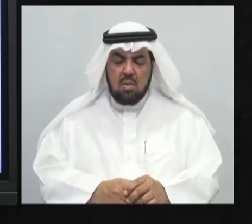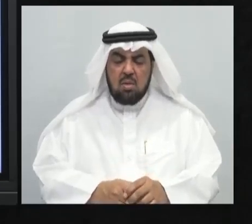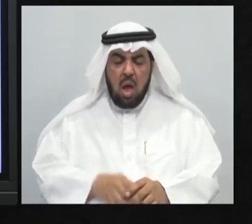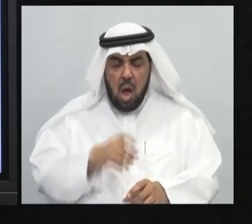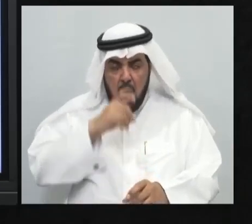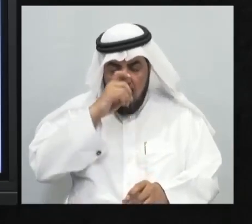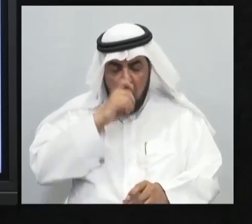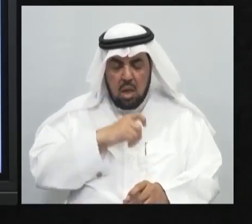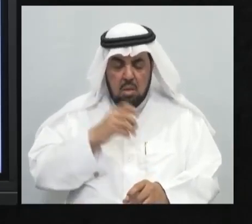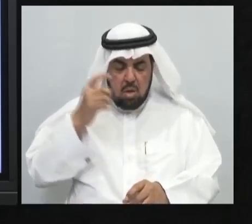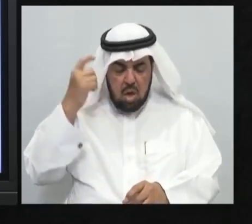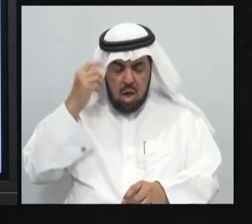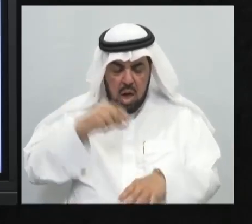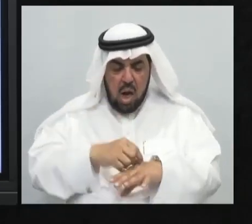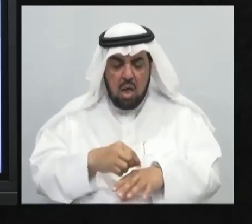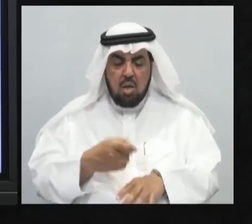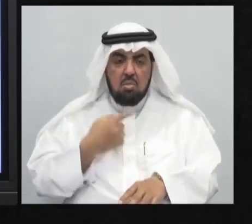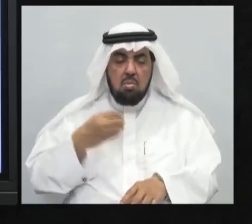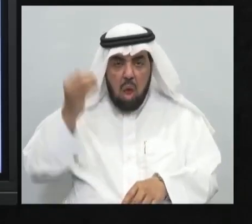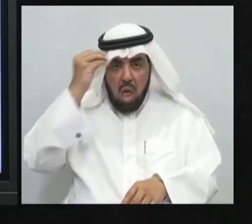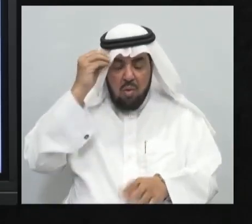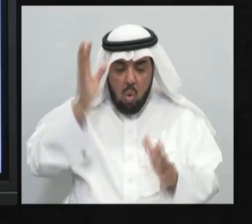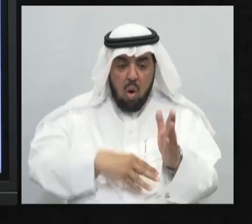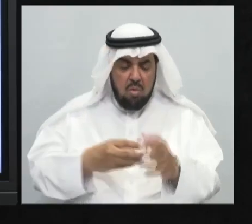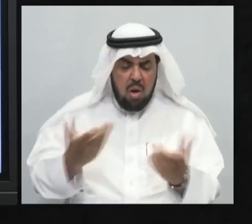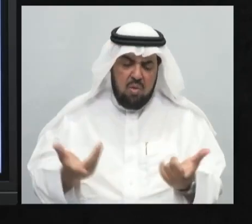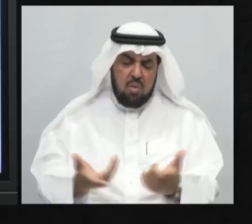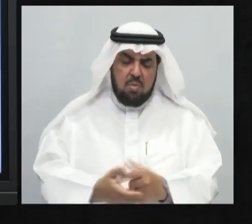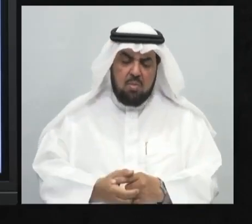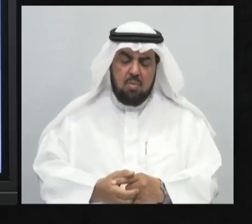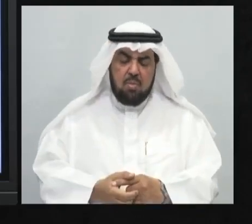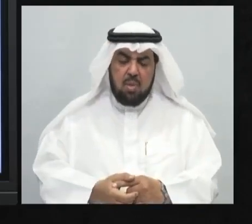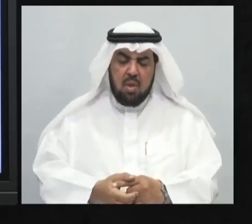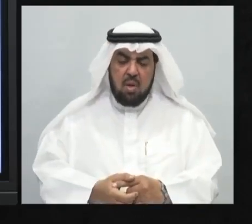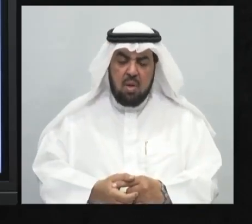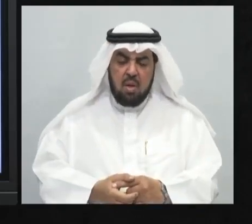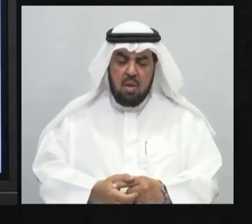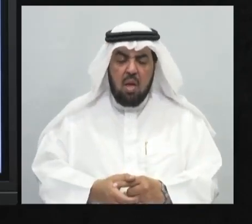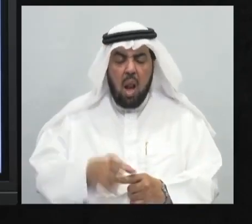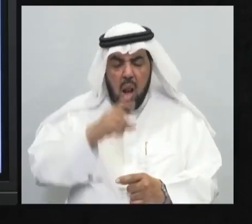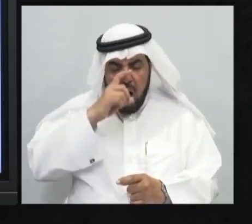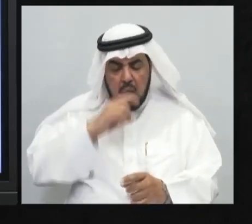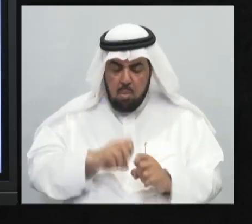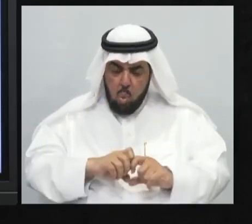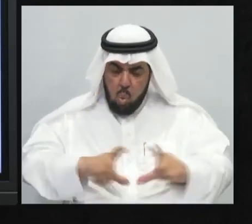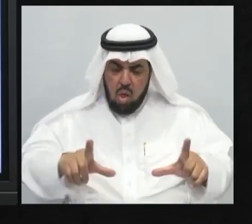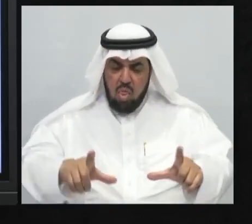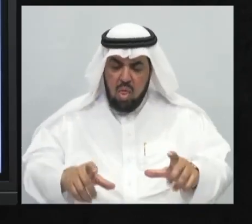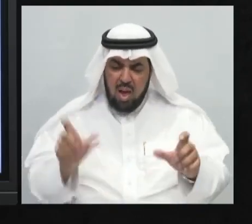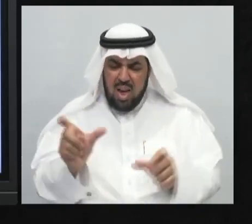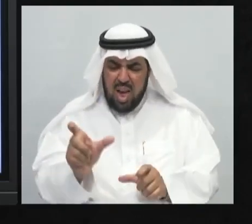الجمهور المستهدف لديك لا يفهم كل ما تتحدث عنه فيجب ايضاع